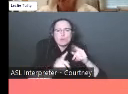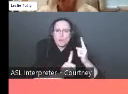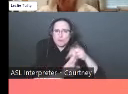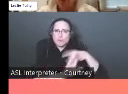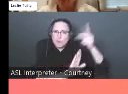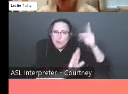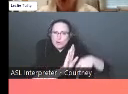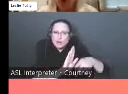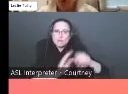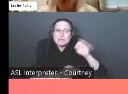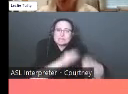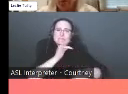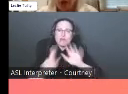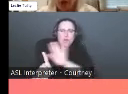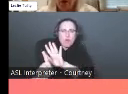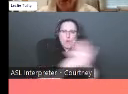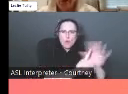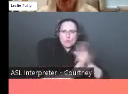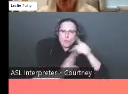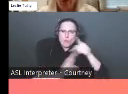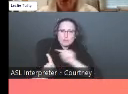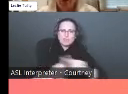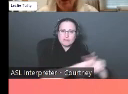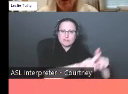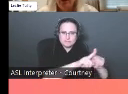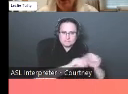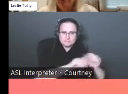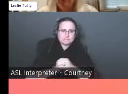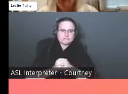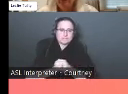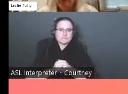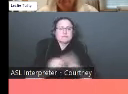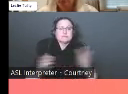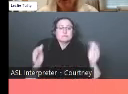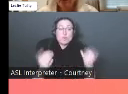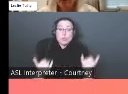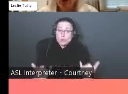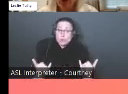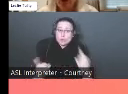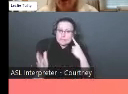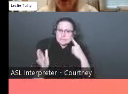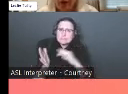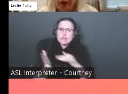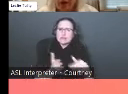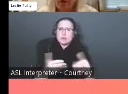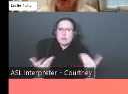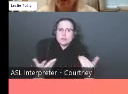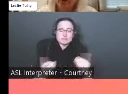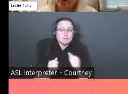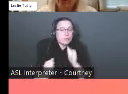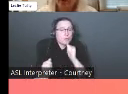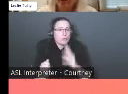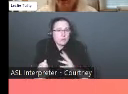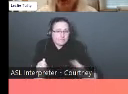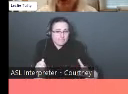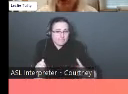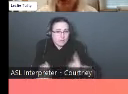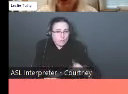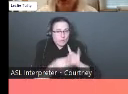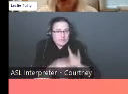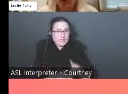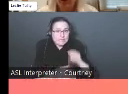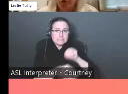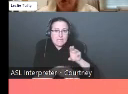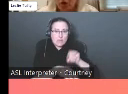évaluations d'un seul programme plutôt que donc d'étudier l'ensemble de la question. Alors, qui est